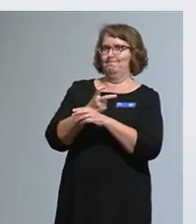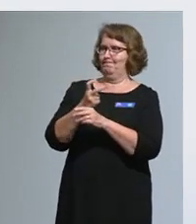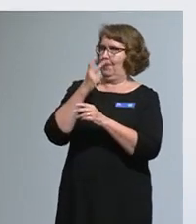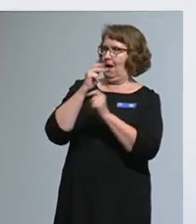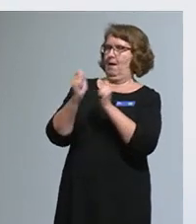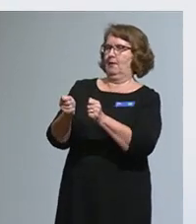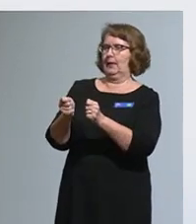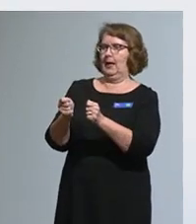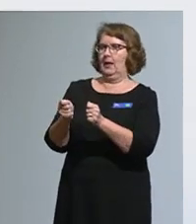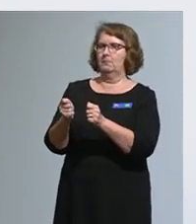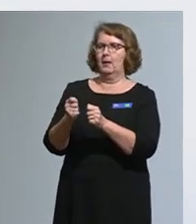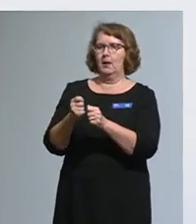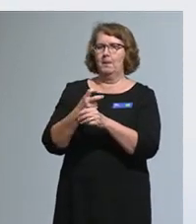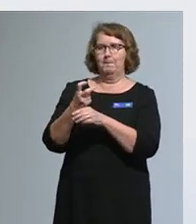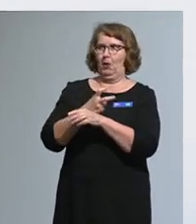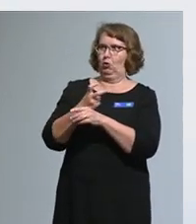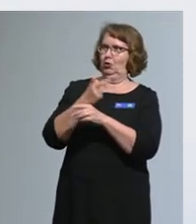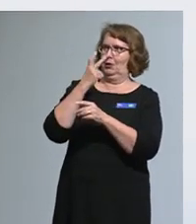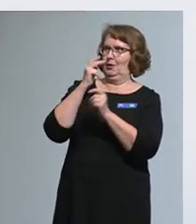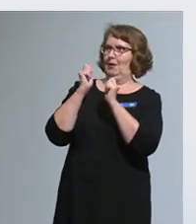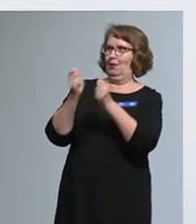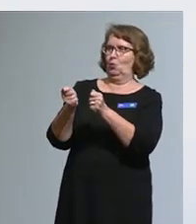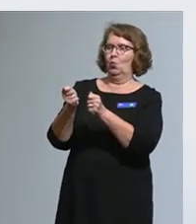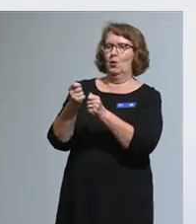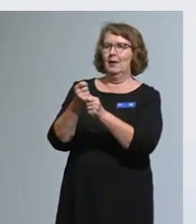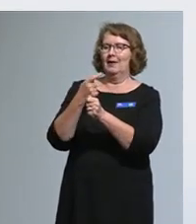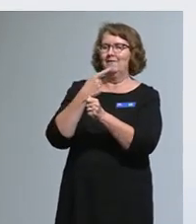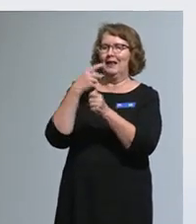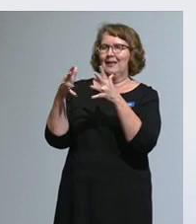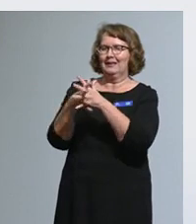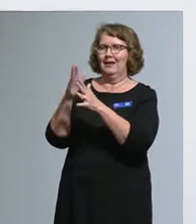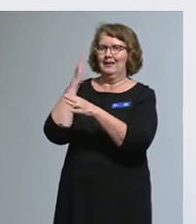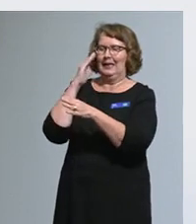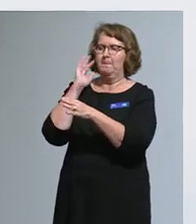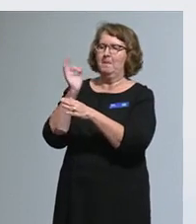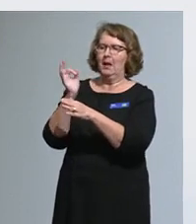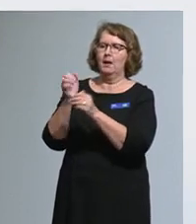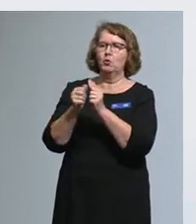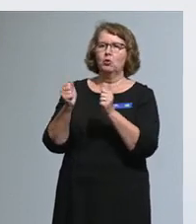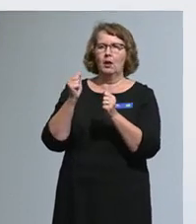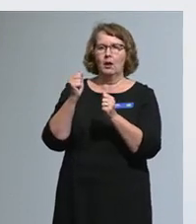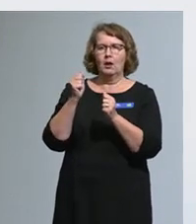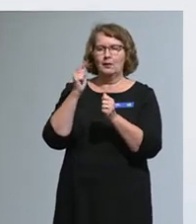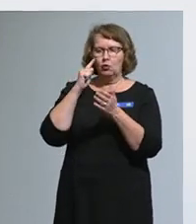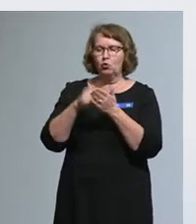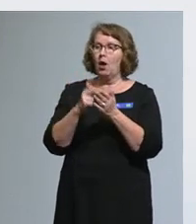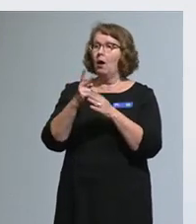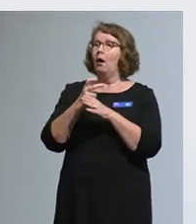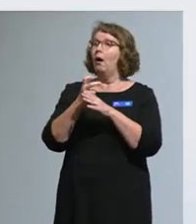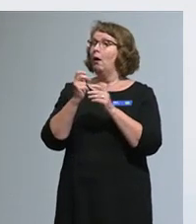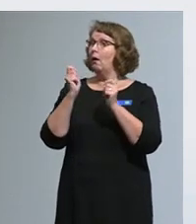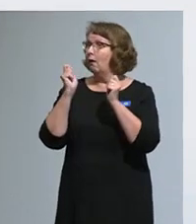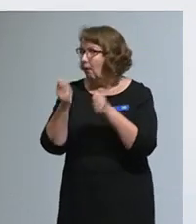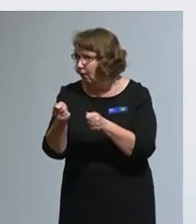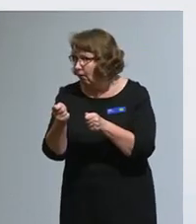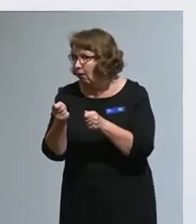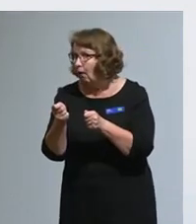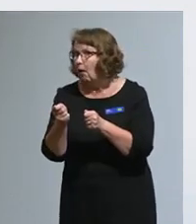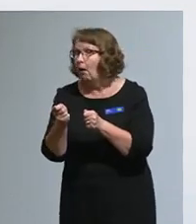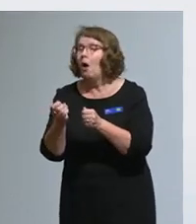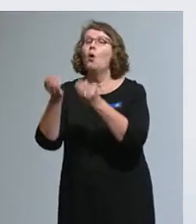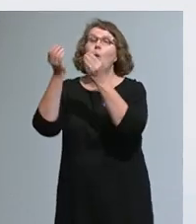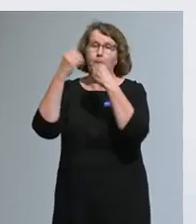Pilottihausta ei ole vielä tarkempia tietoja, mutta tavoitteena on, että siinä opitaan. Siinä päästään sitten testaamaan